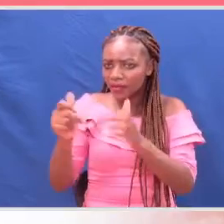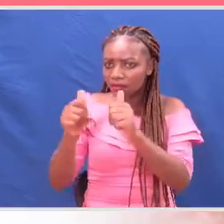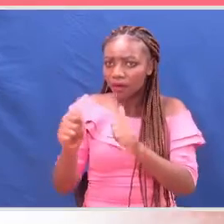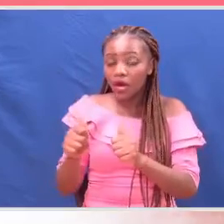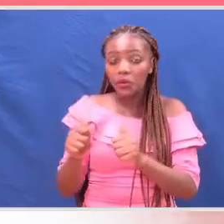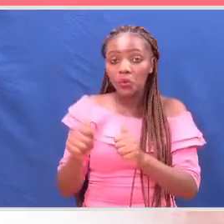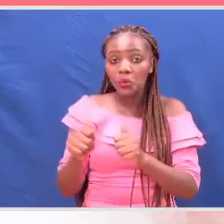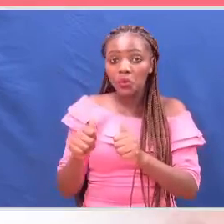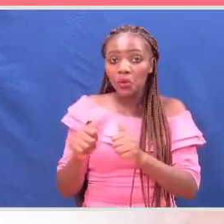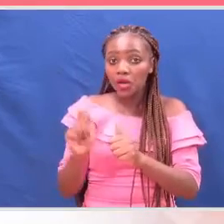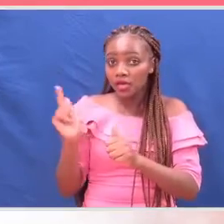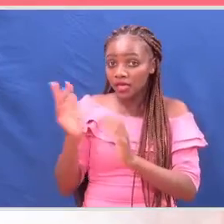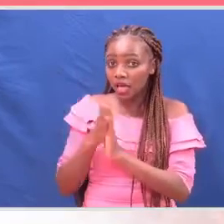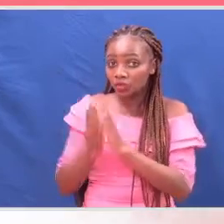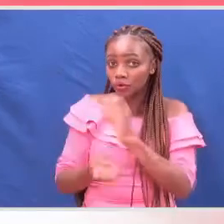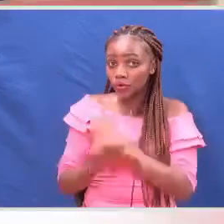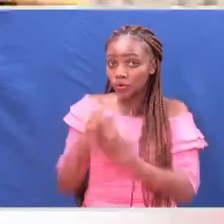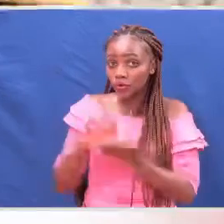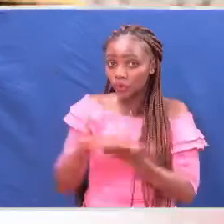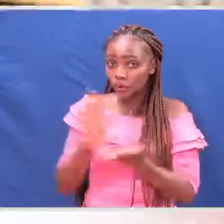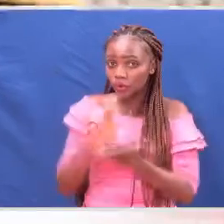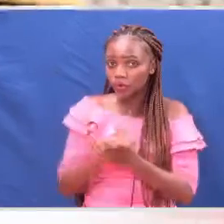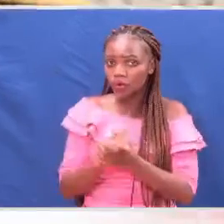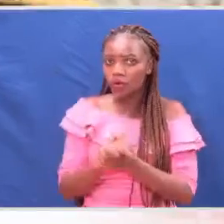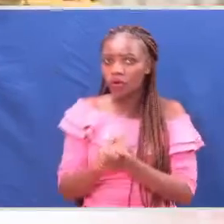kama anavyoarifu Uwero Mwangi.